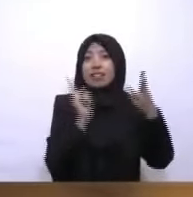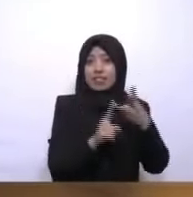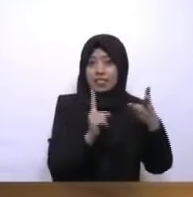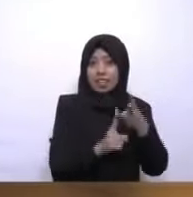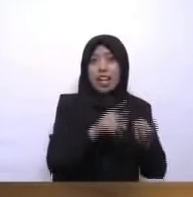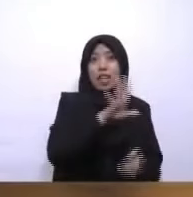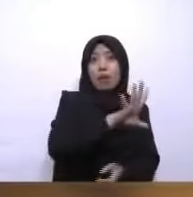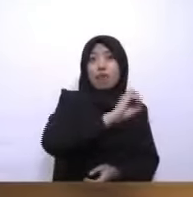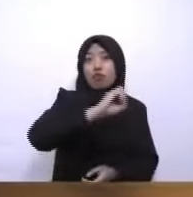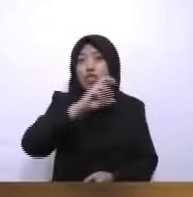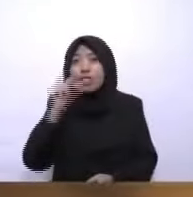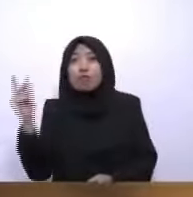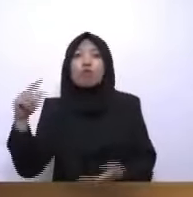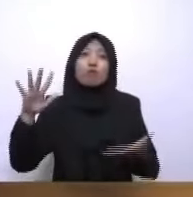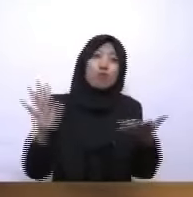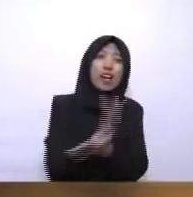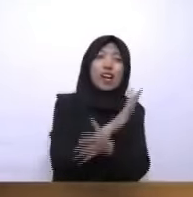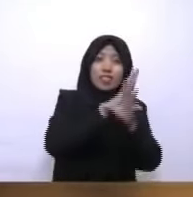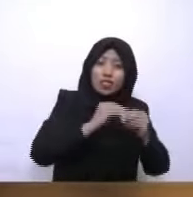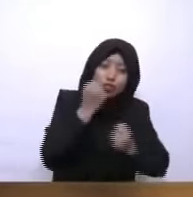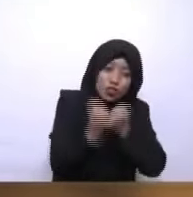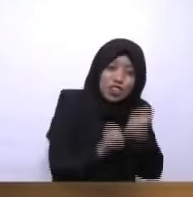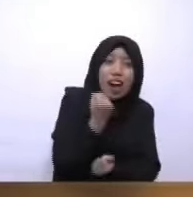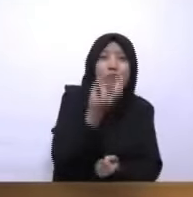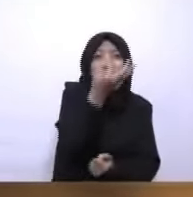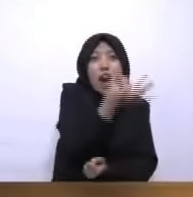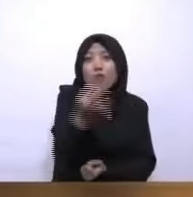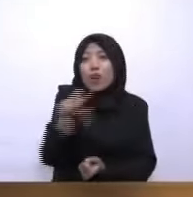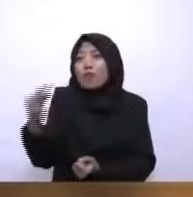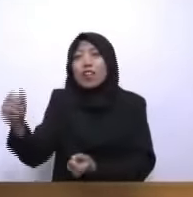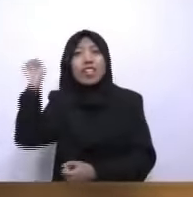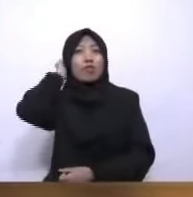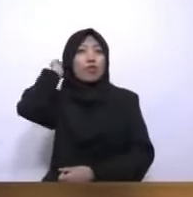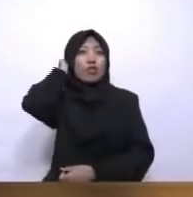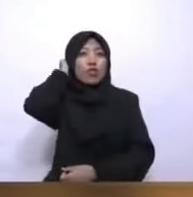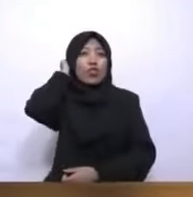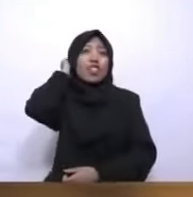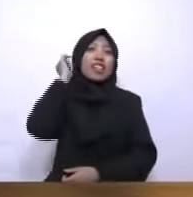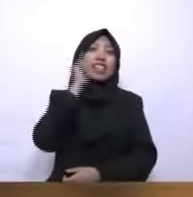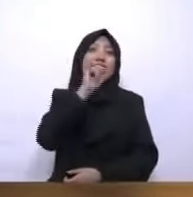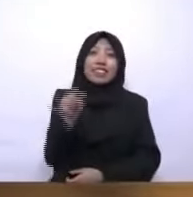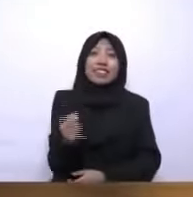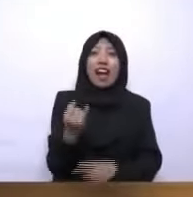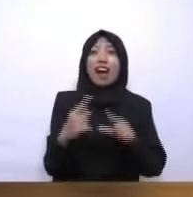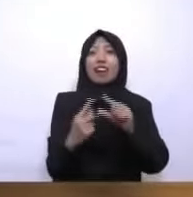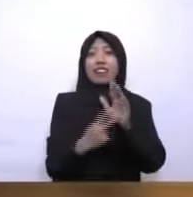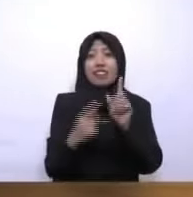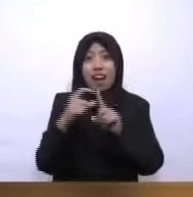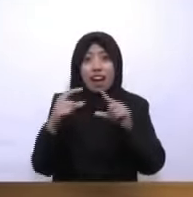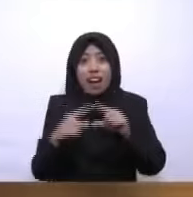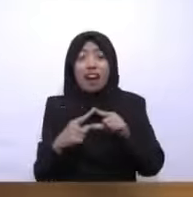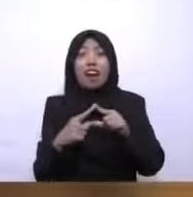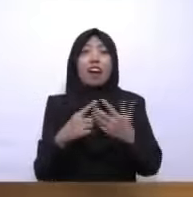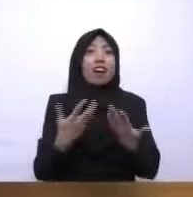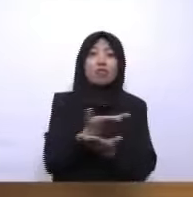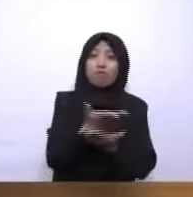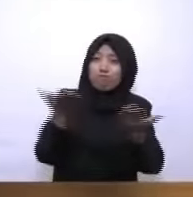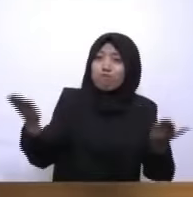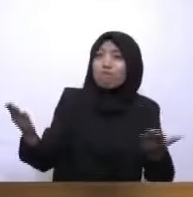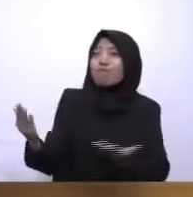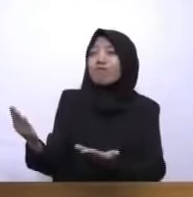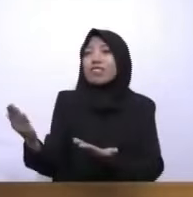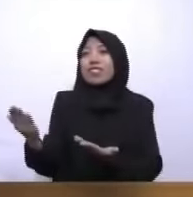peluang usaha baru untuk ibu-ibu, untuk para janda, untuk siapapun